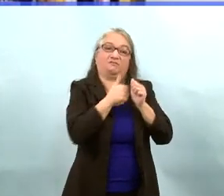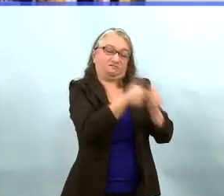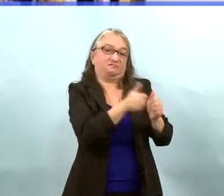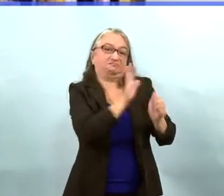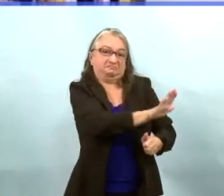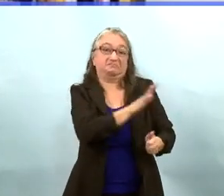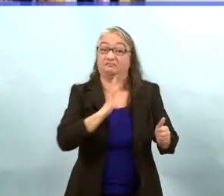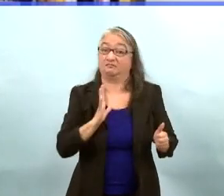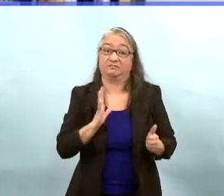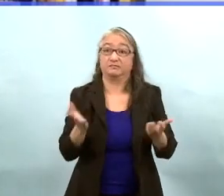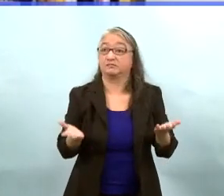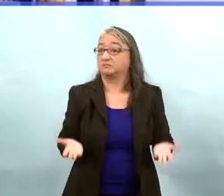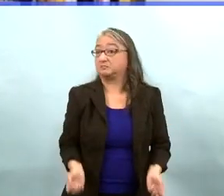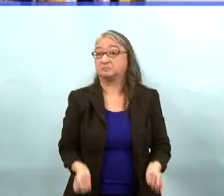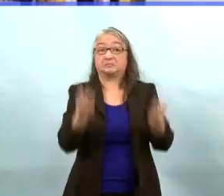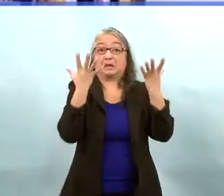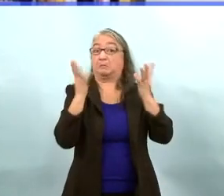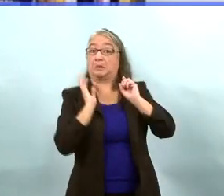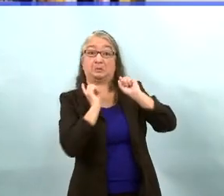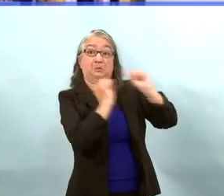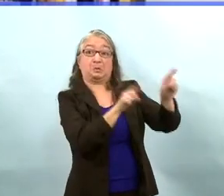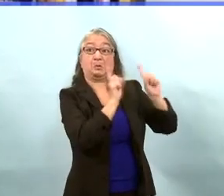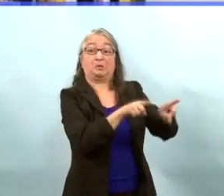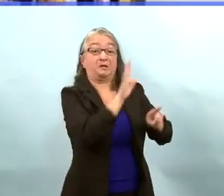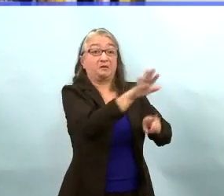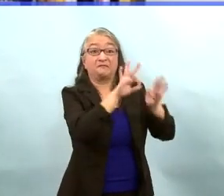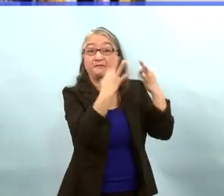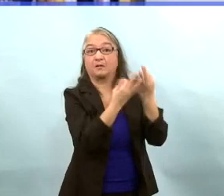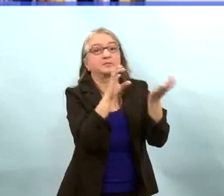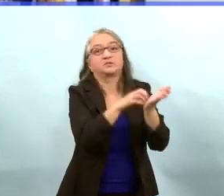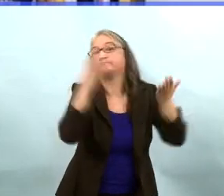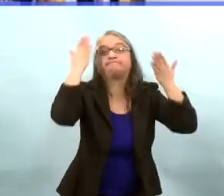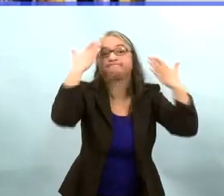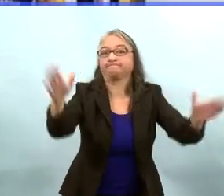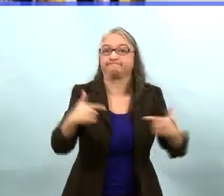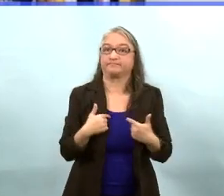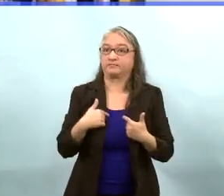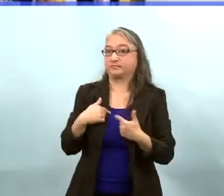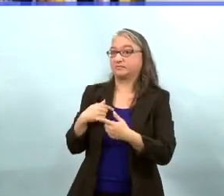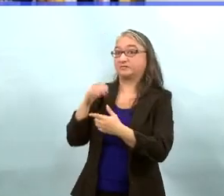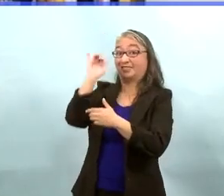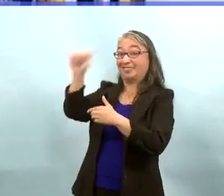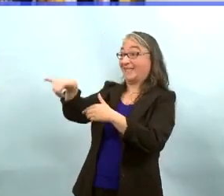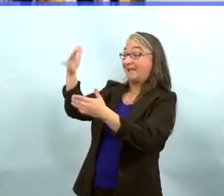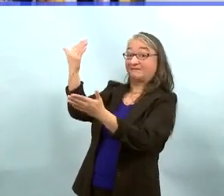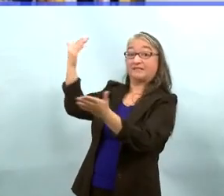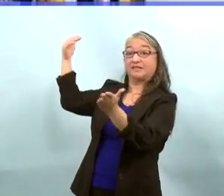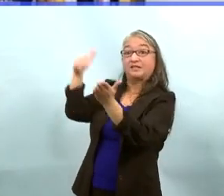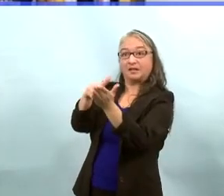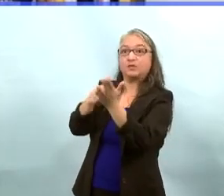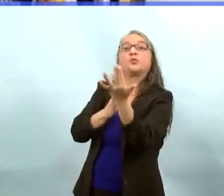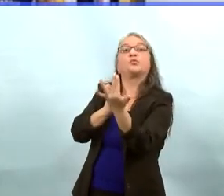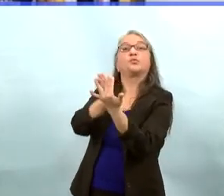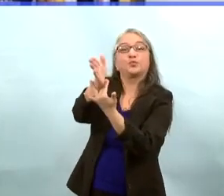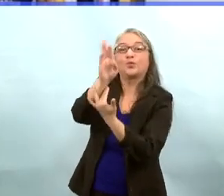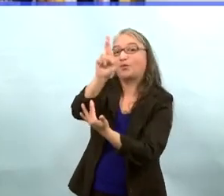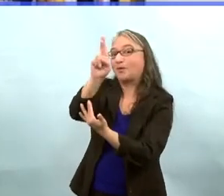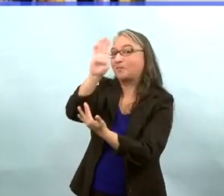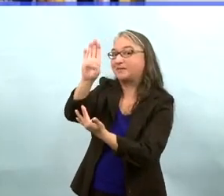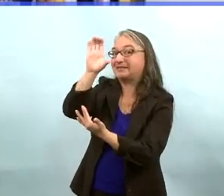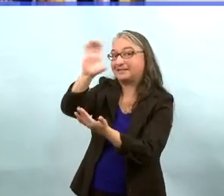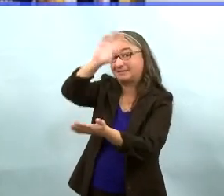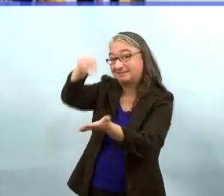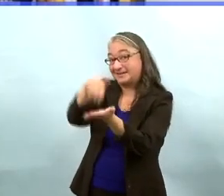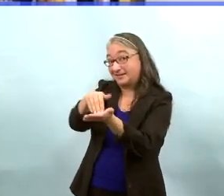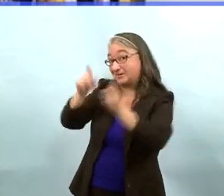à ce niveau-là. Plutôt que de passer par le système de réservation. Donc, je peux vous dire que nous sommes vraiment